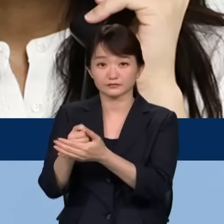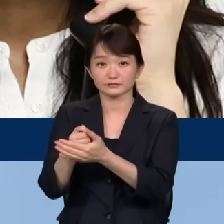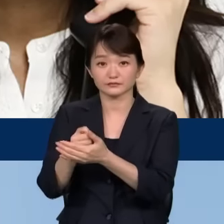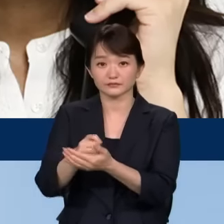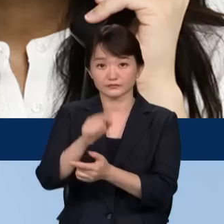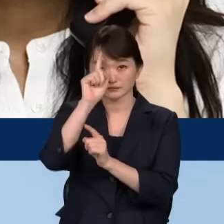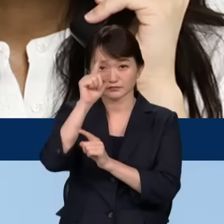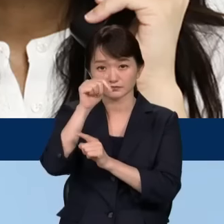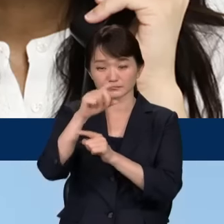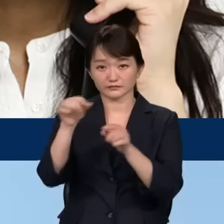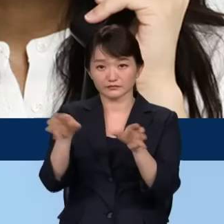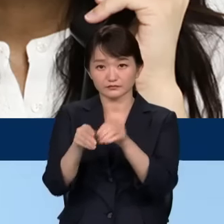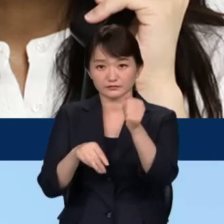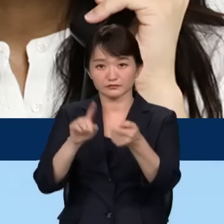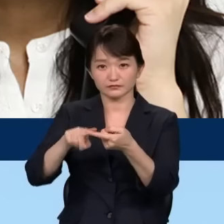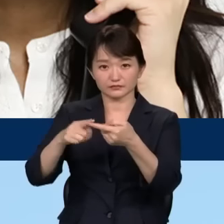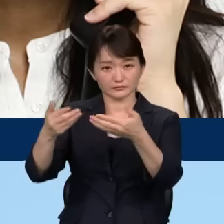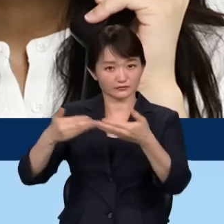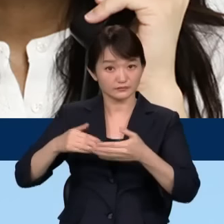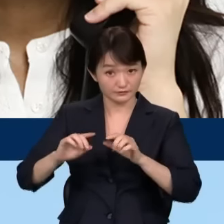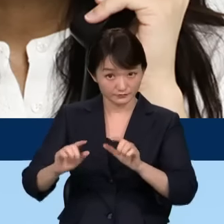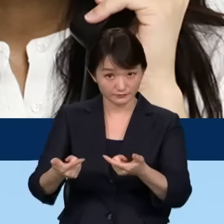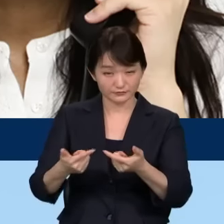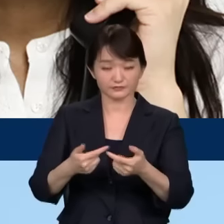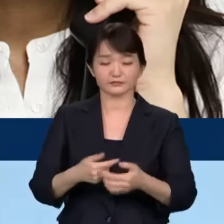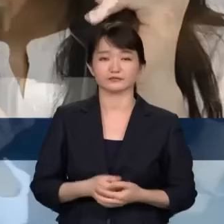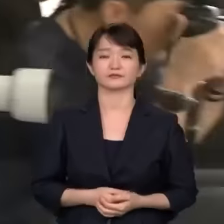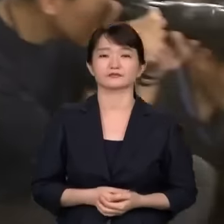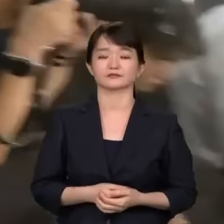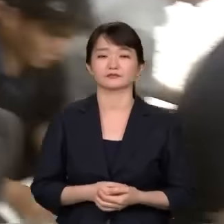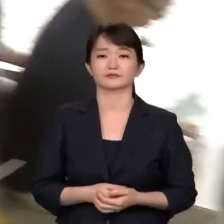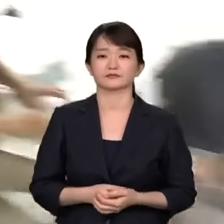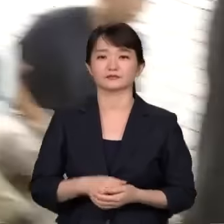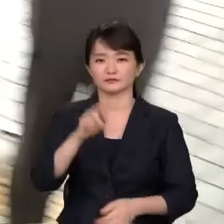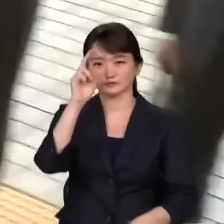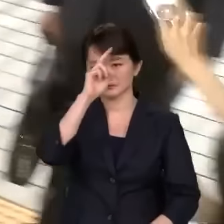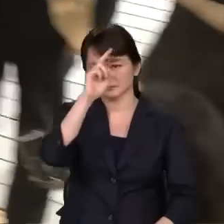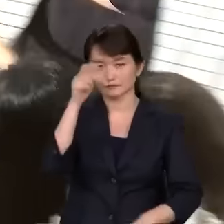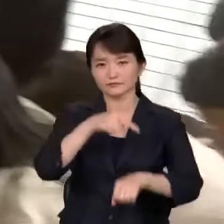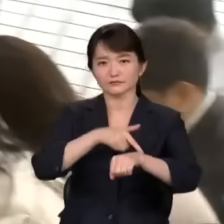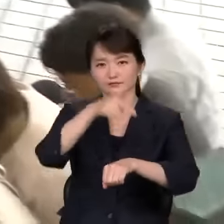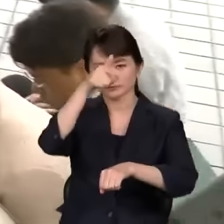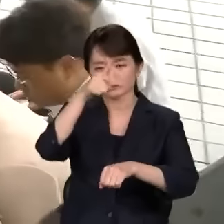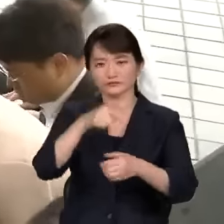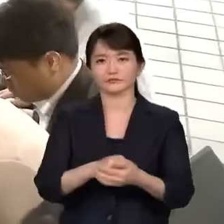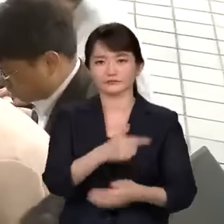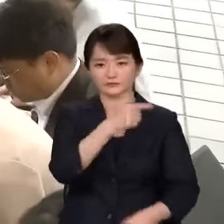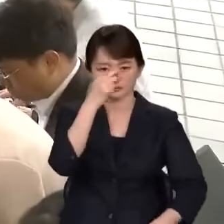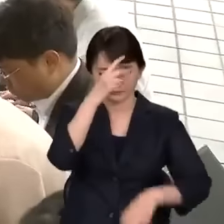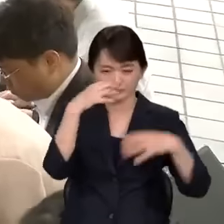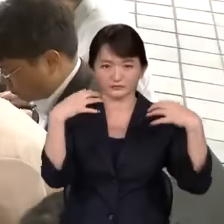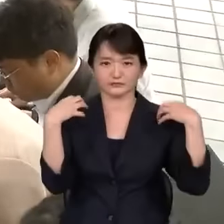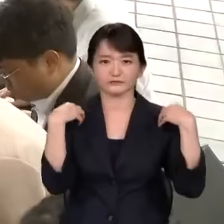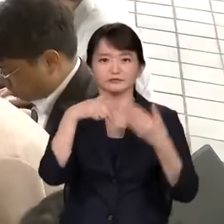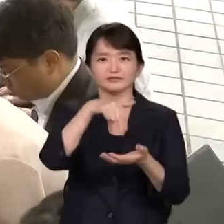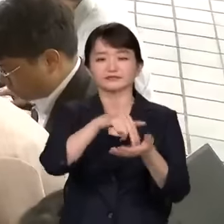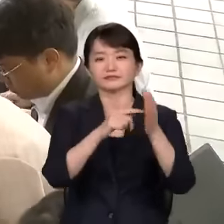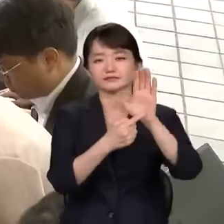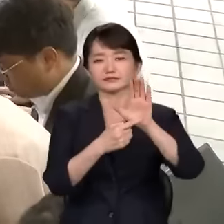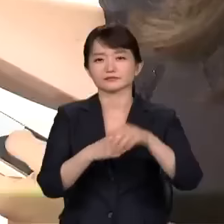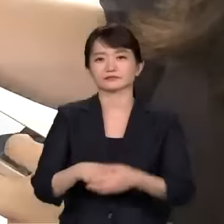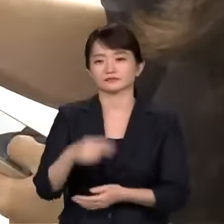그대로 수용하지 않았다, 이렇게 볼 수 있겠네요. 네, 맞습니다. 오후 6시쯤 대검찰청에서 입장을 냈는데